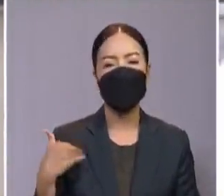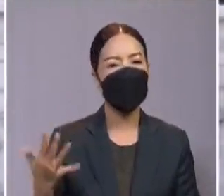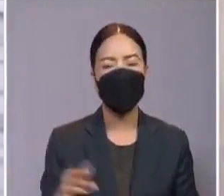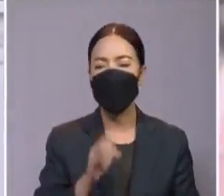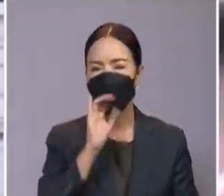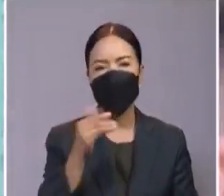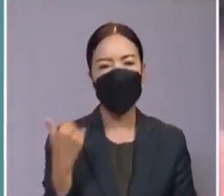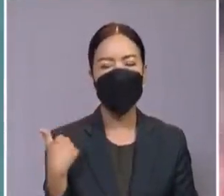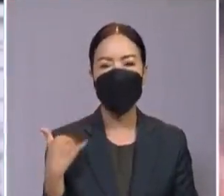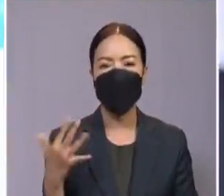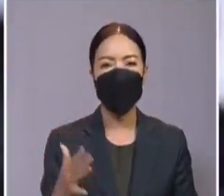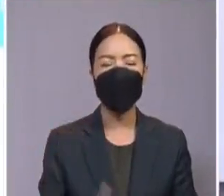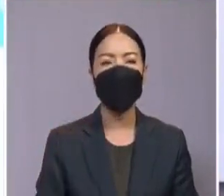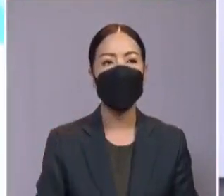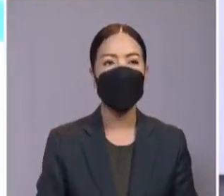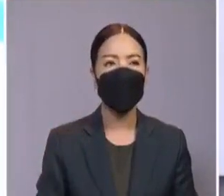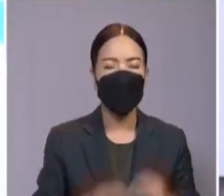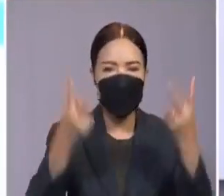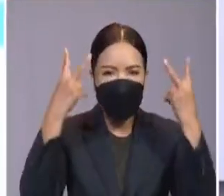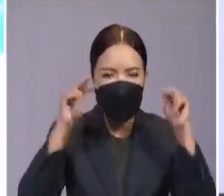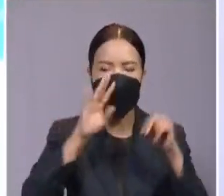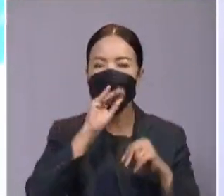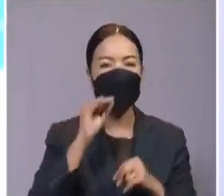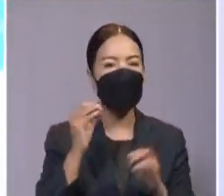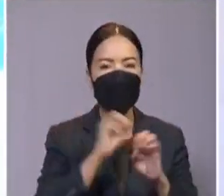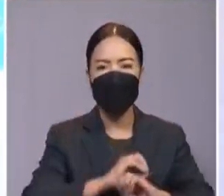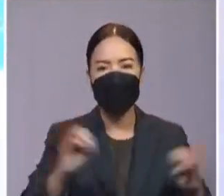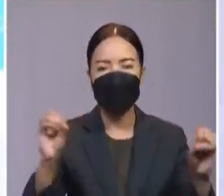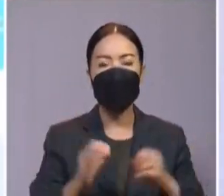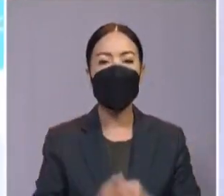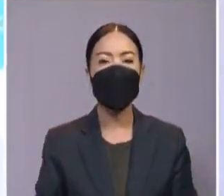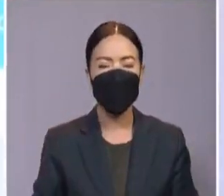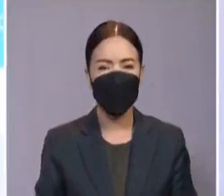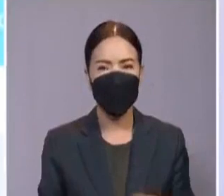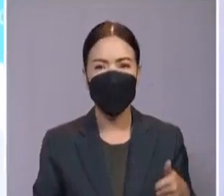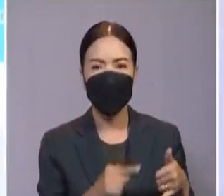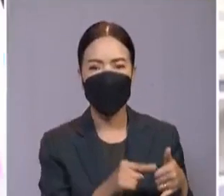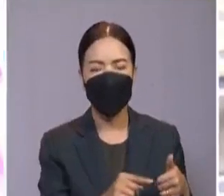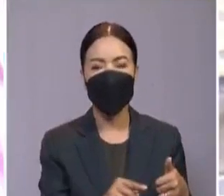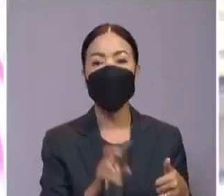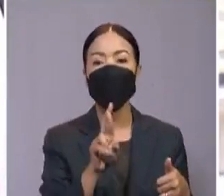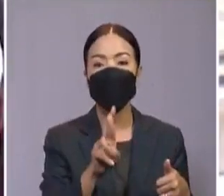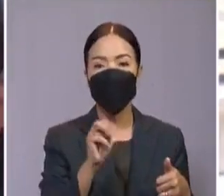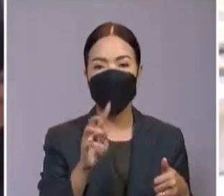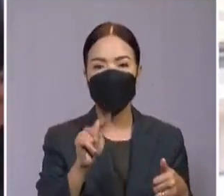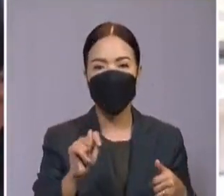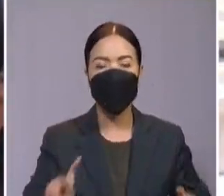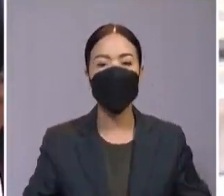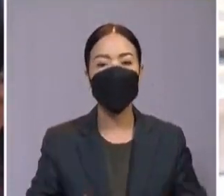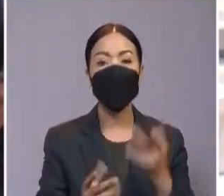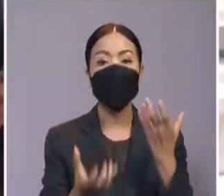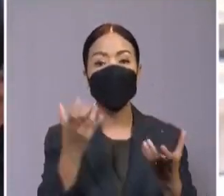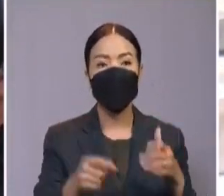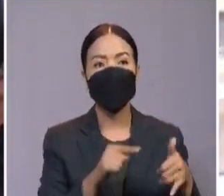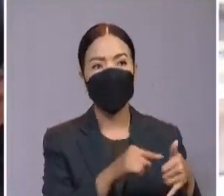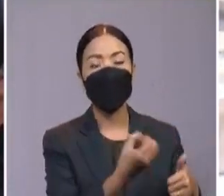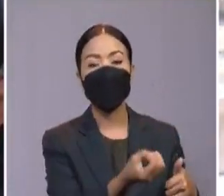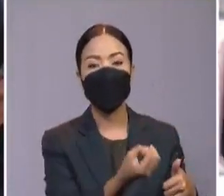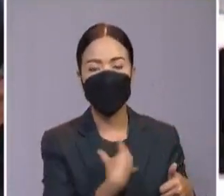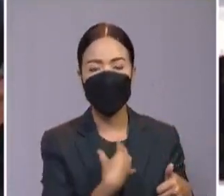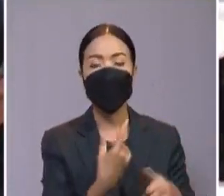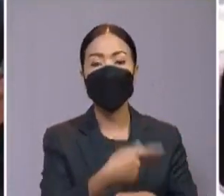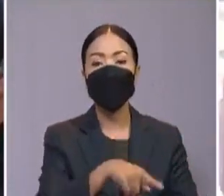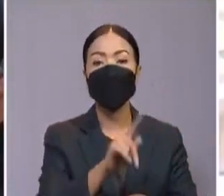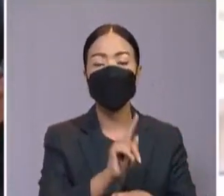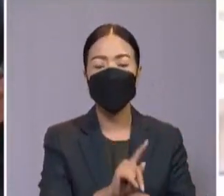ค่ะแล้วก็ไม่เคยได้ยินจากนายรัฐมนตรีด้วยเช่นเดียวกับนายสมศักดิ์เทพสุทินรัฐมนตรีว่าการกระทรวงยุติธรรมนะคะในฐานะ